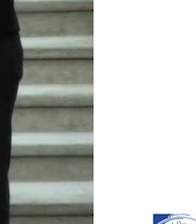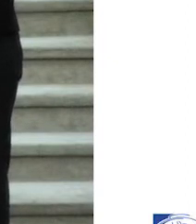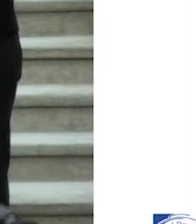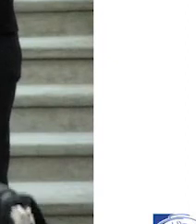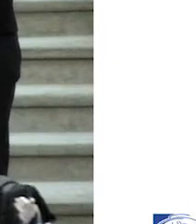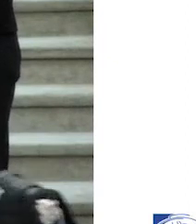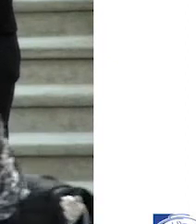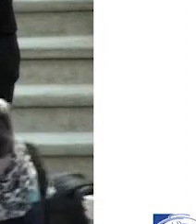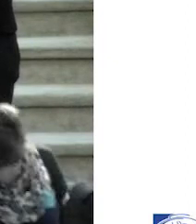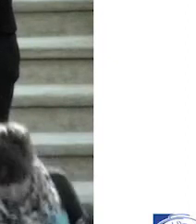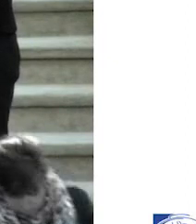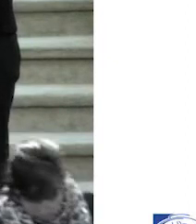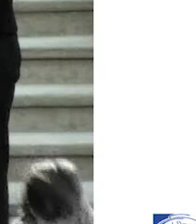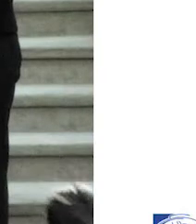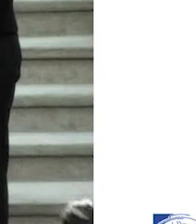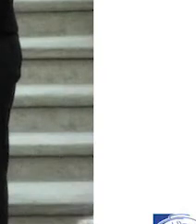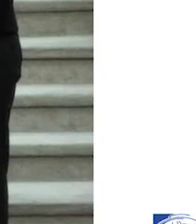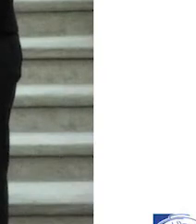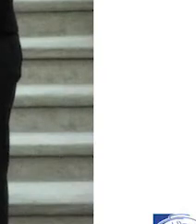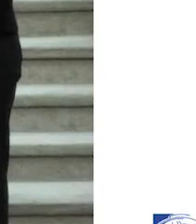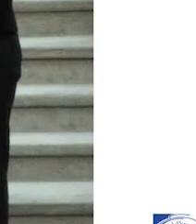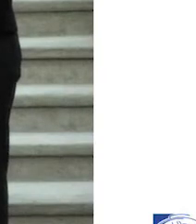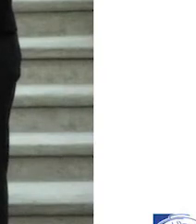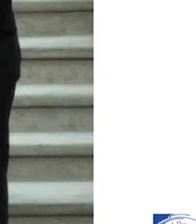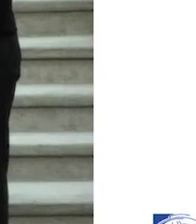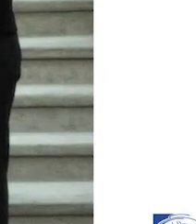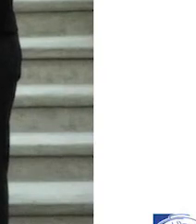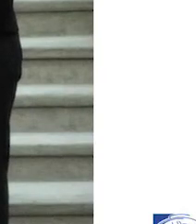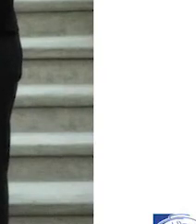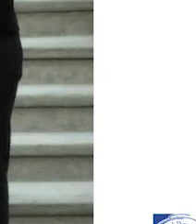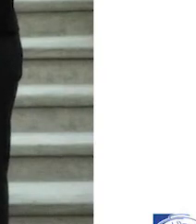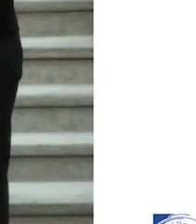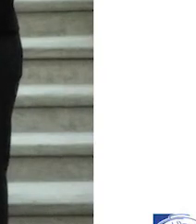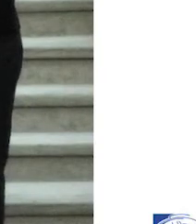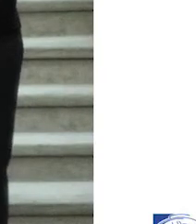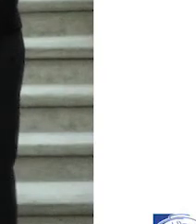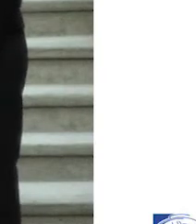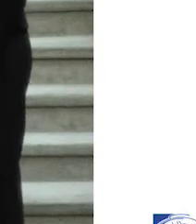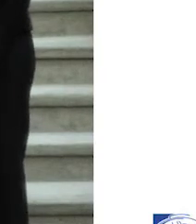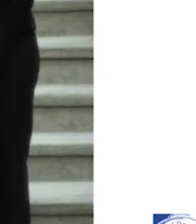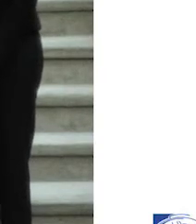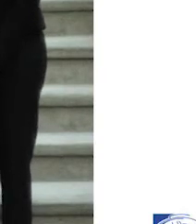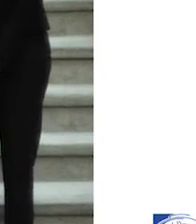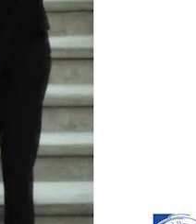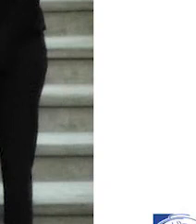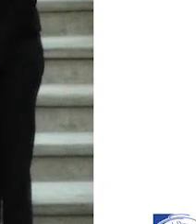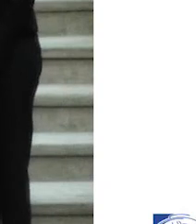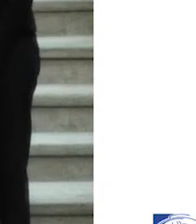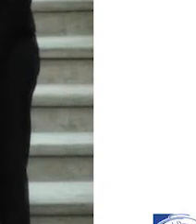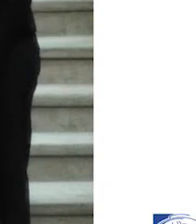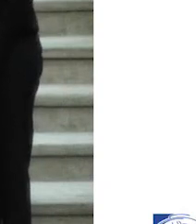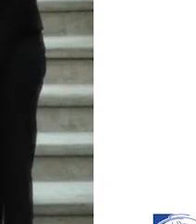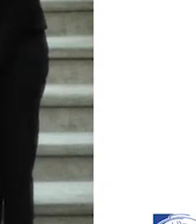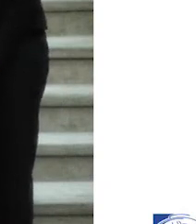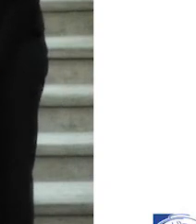fait des téléchargements illégaux, on reçoit un courrier d'Adopi? Est-ce qu'il n'y aurait pas un moyen, quand on consulte